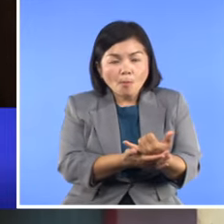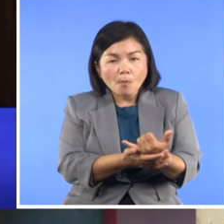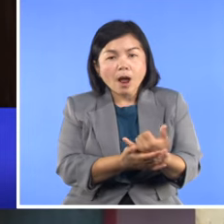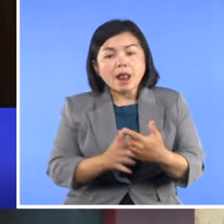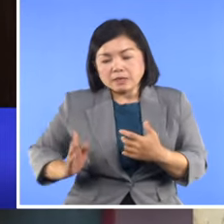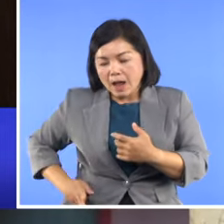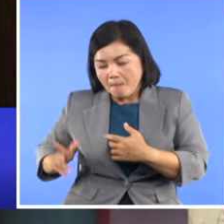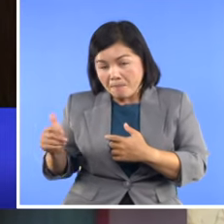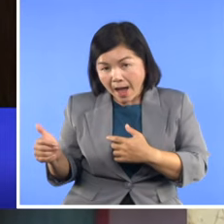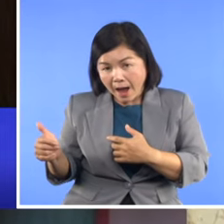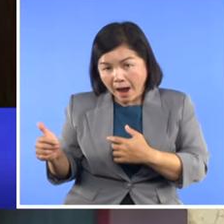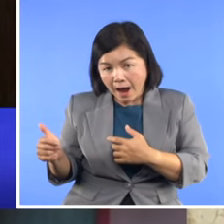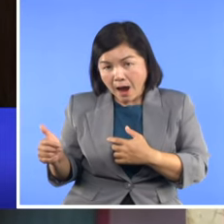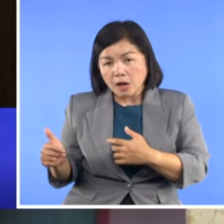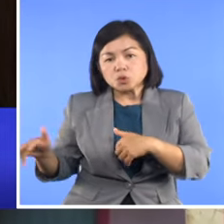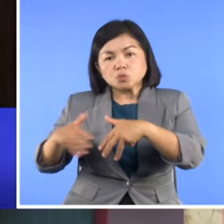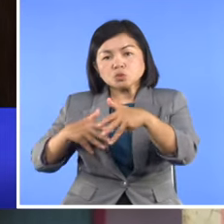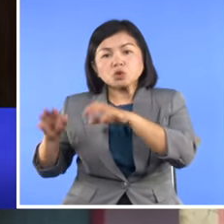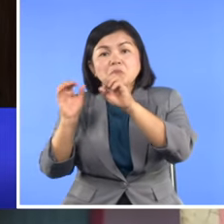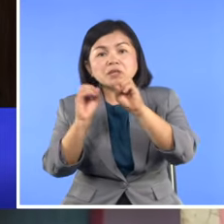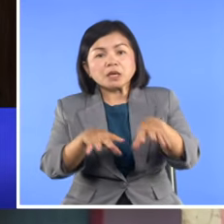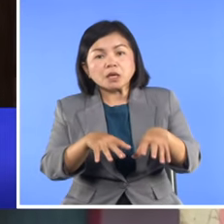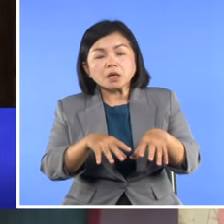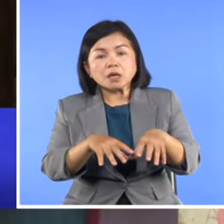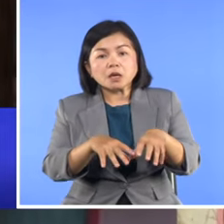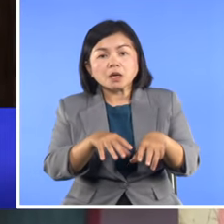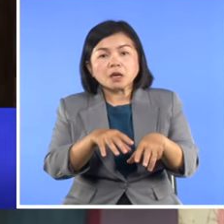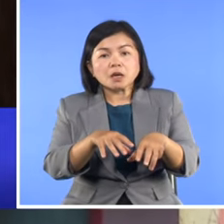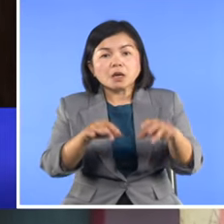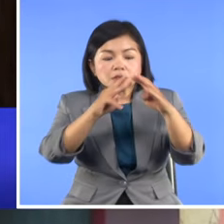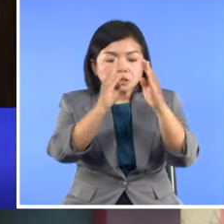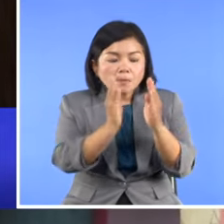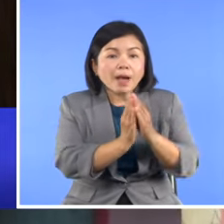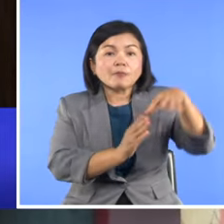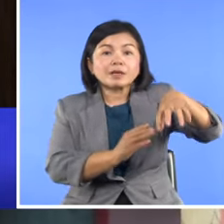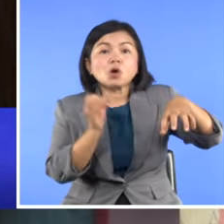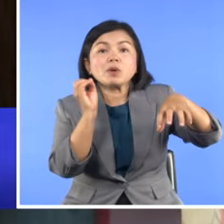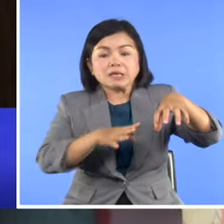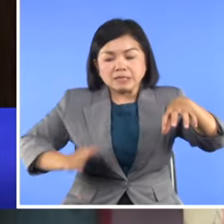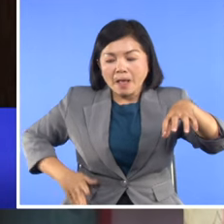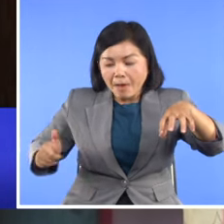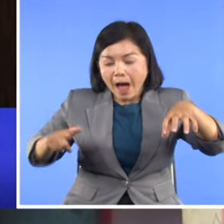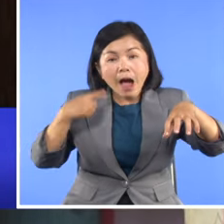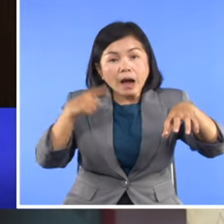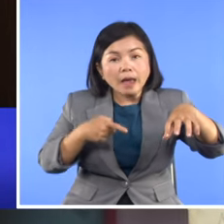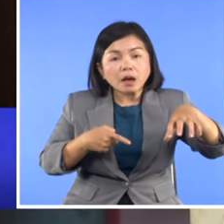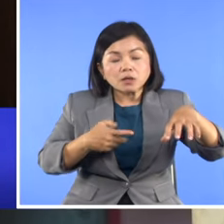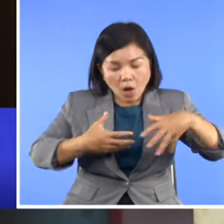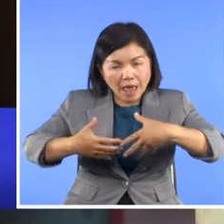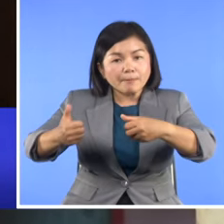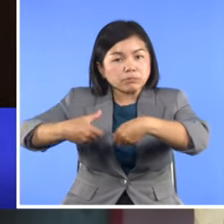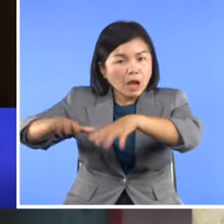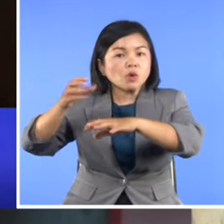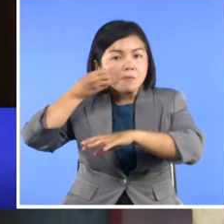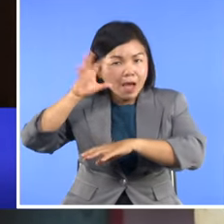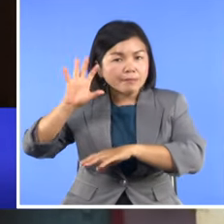าที่ทำให้ล้มก็มีคนเอามาปล่อยพระท่านบอกว่าใครที่เอามาปล่อยเนี่ยมาเอาหมากลับไปคืนเถอะฟังเสียงท่านหน่อยฮะ เอามาปล่อยแล้วแหละยังไงมั่งกับเรื่องหม